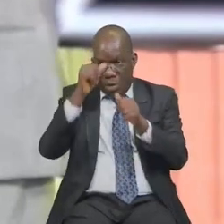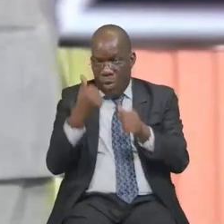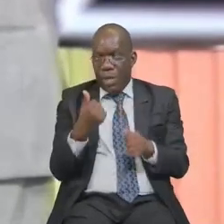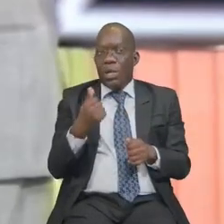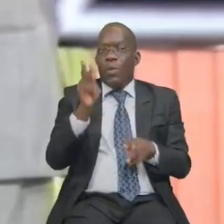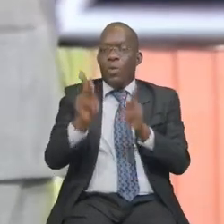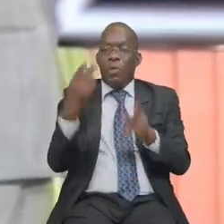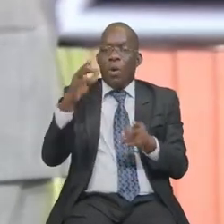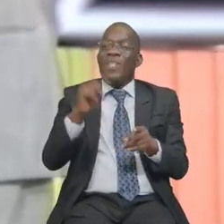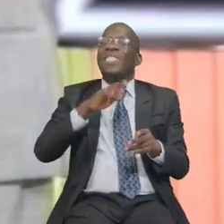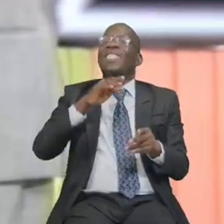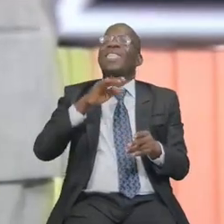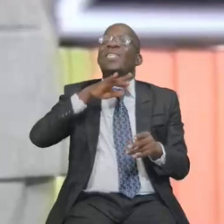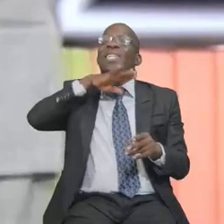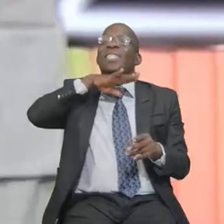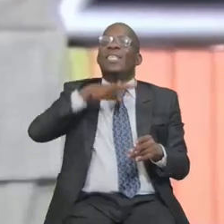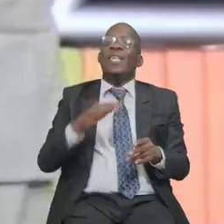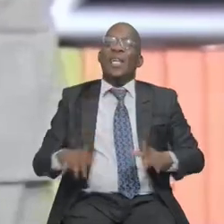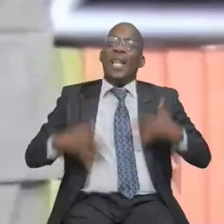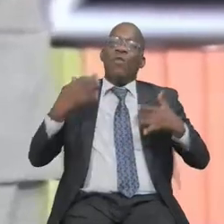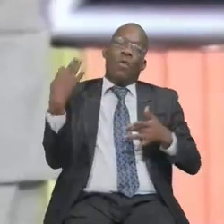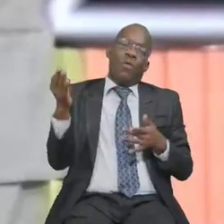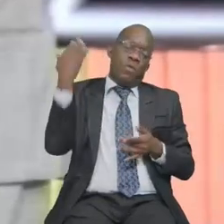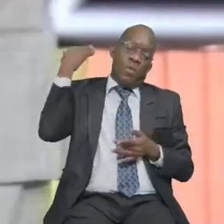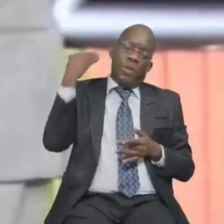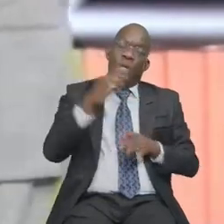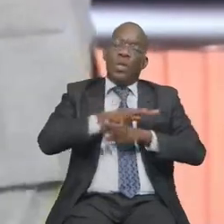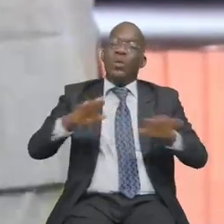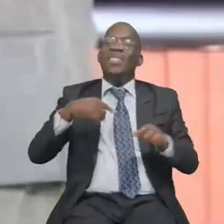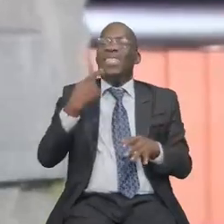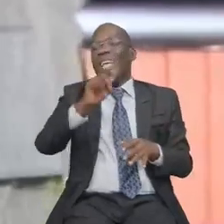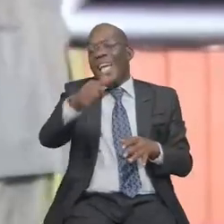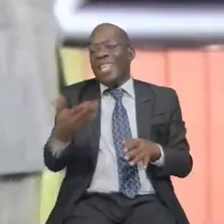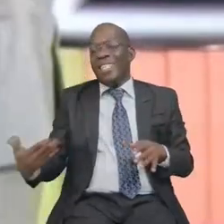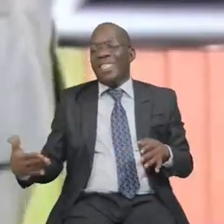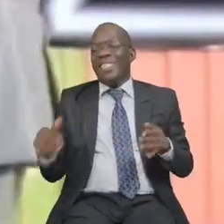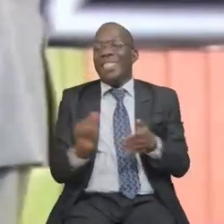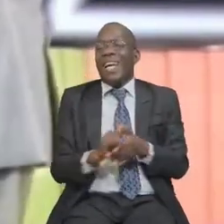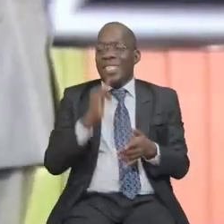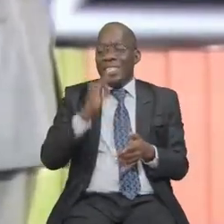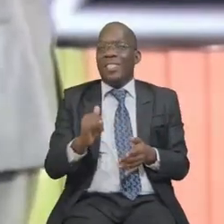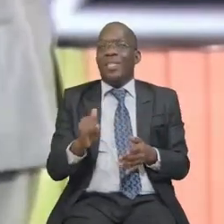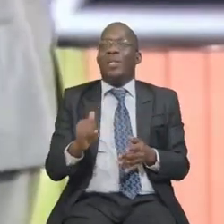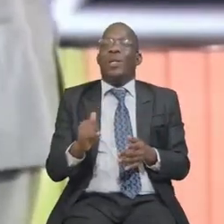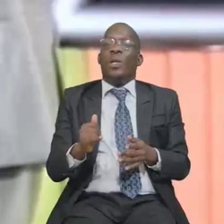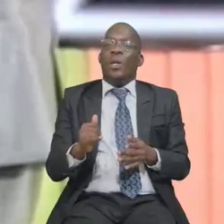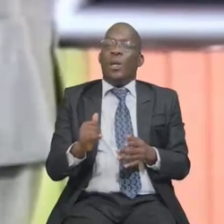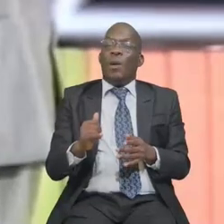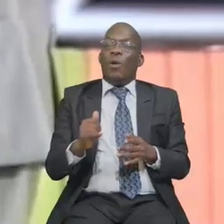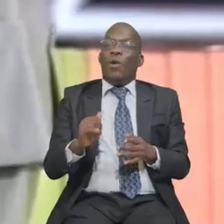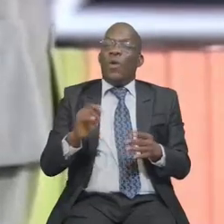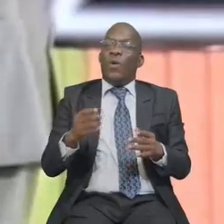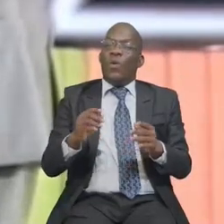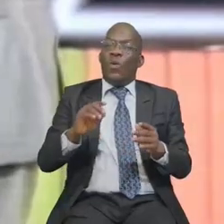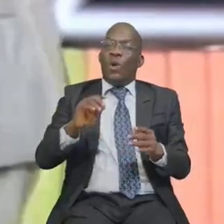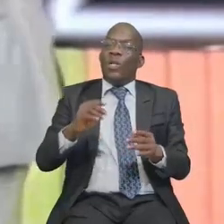passé. Ne dis rien qui est si délicat. Et quand les gens vont